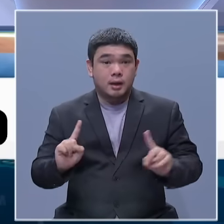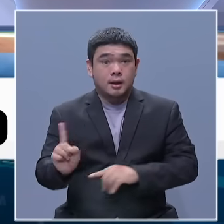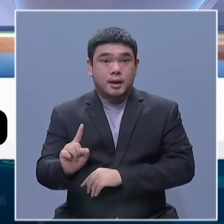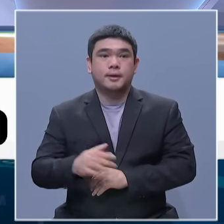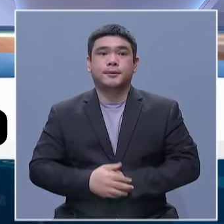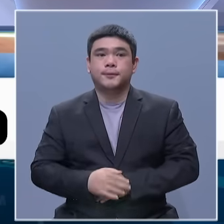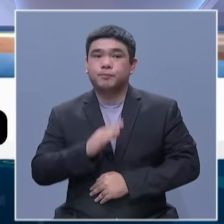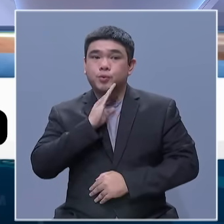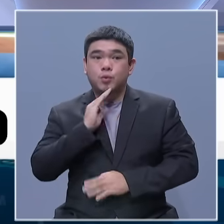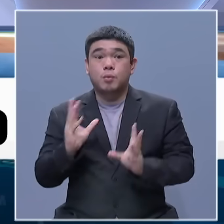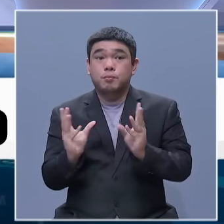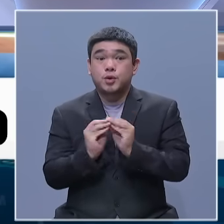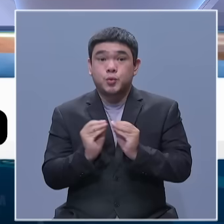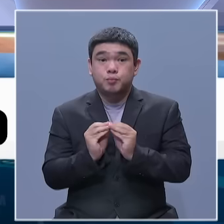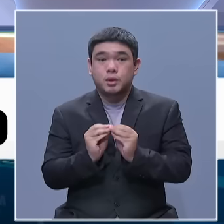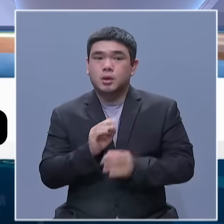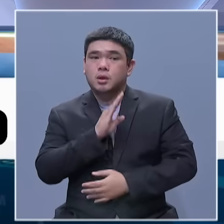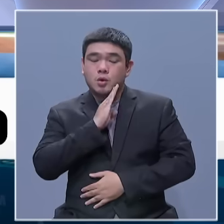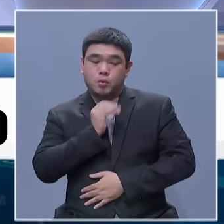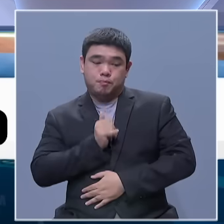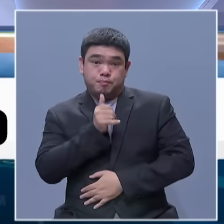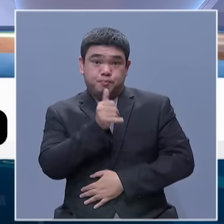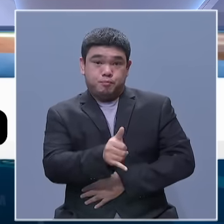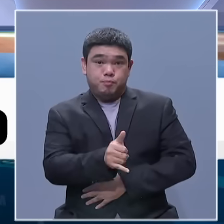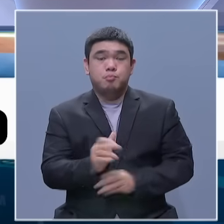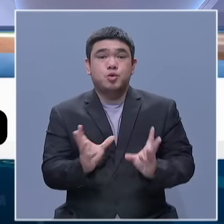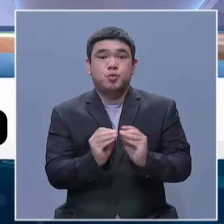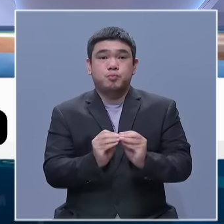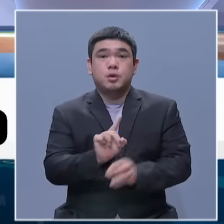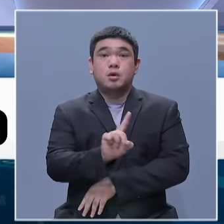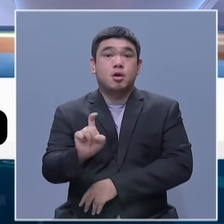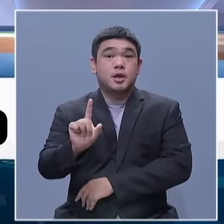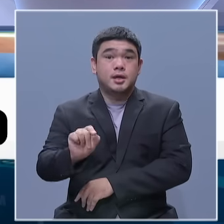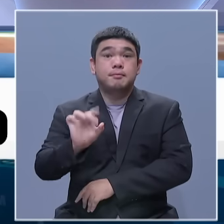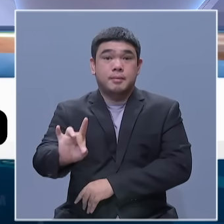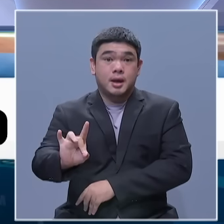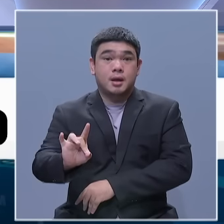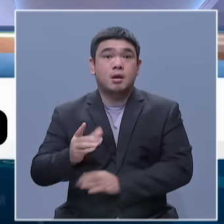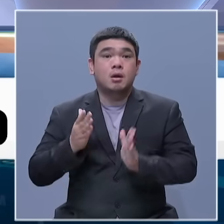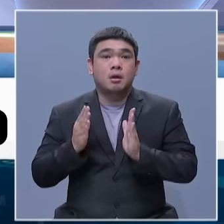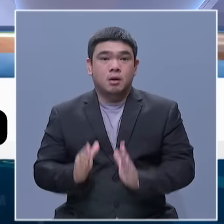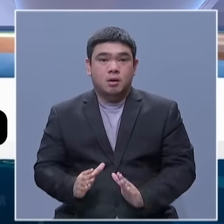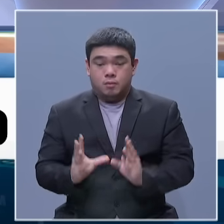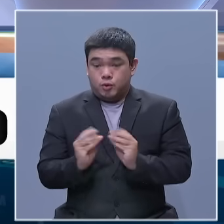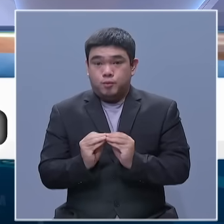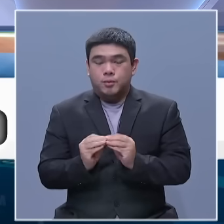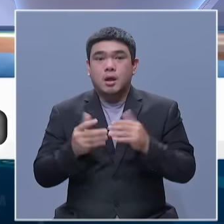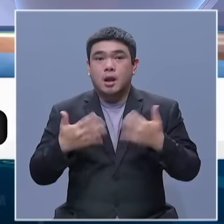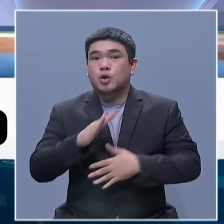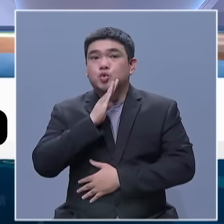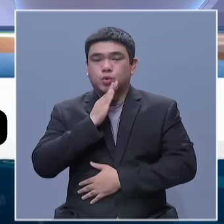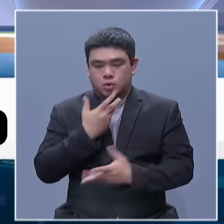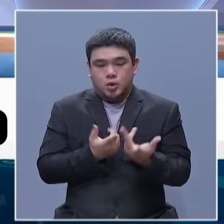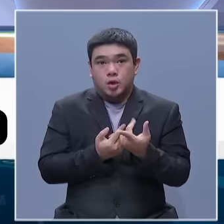คือเมื่อวานนี้ที่ประชุมมีคนเข้าร่วมประชุมทั้งหมด128คนนะคะองค์ประชุมเมื่อวานแต่ว่าตัว